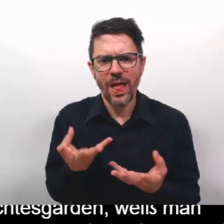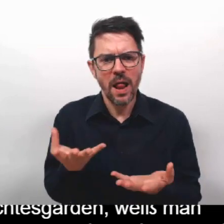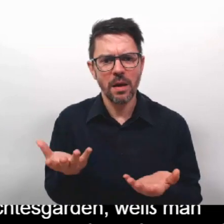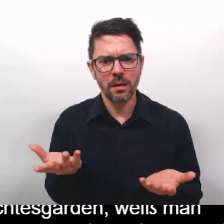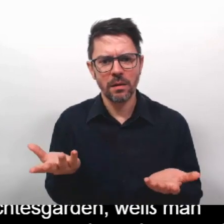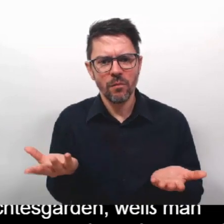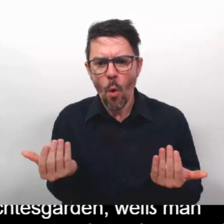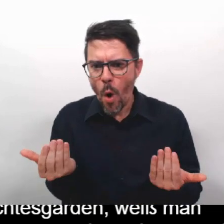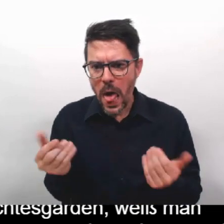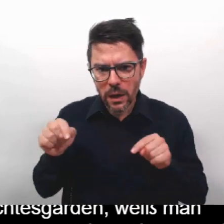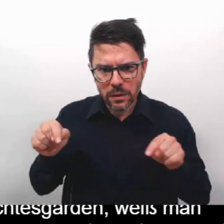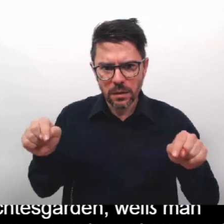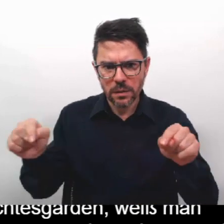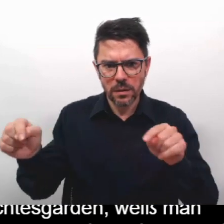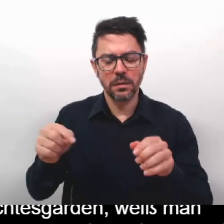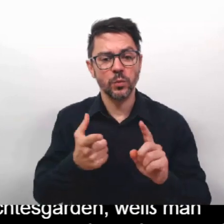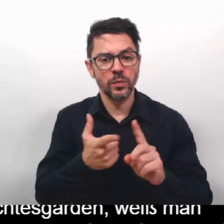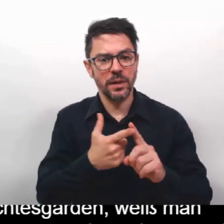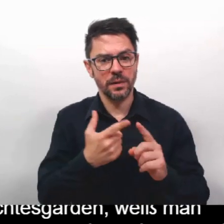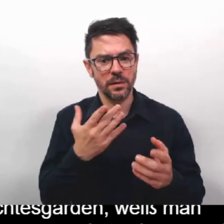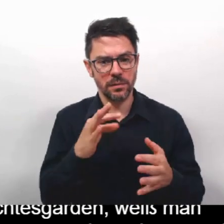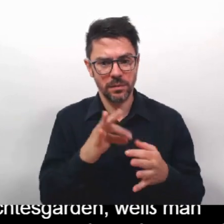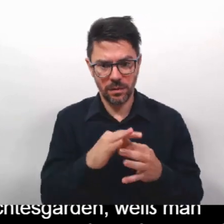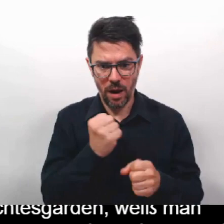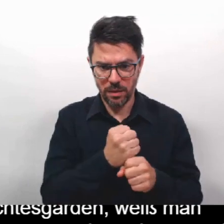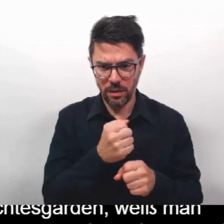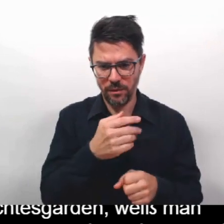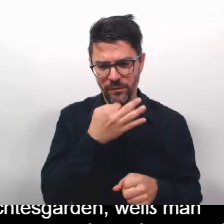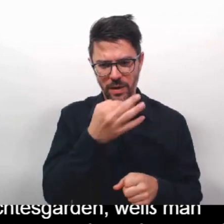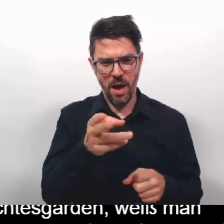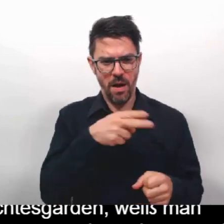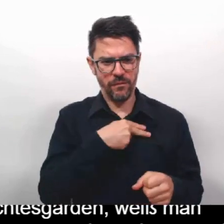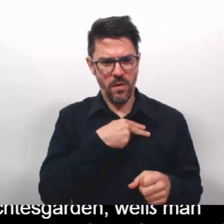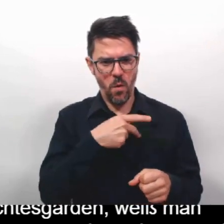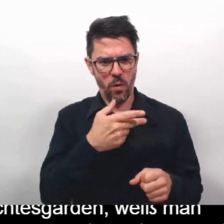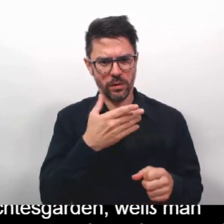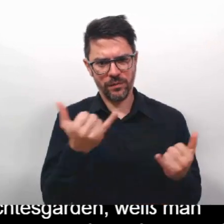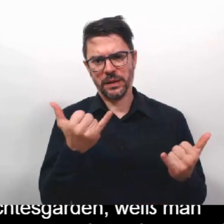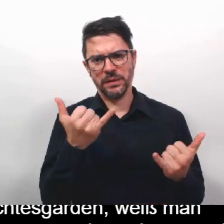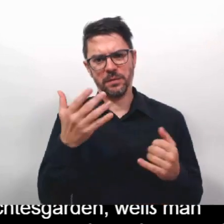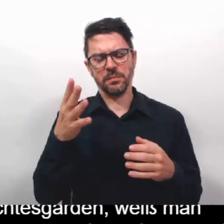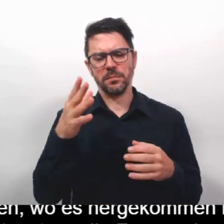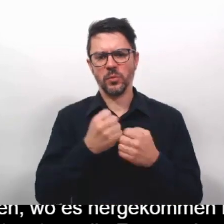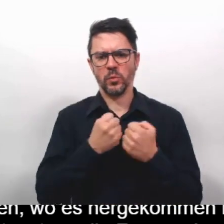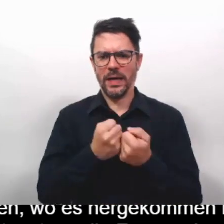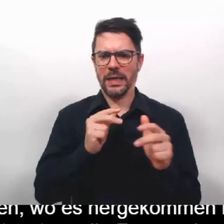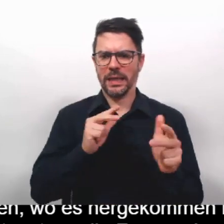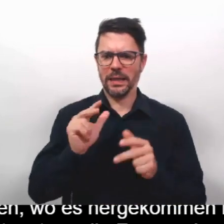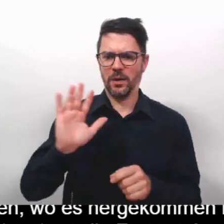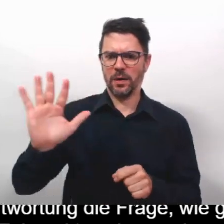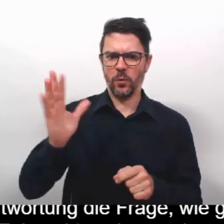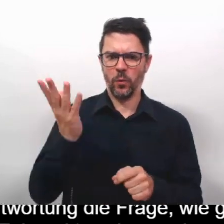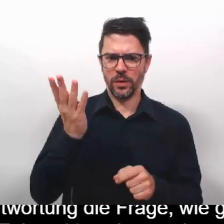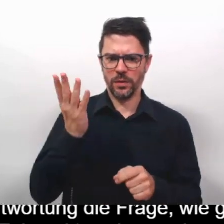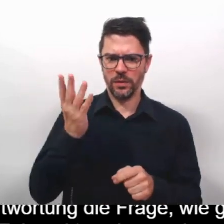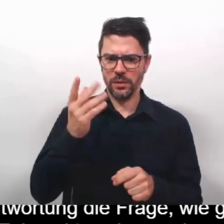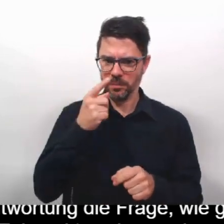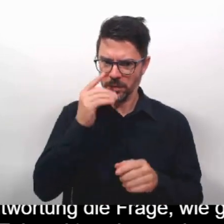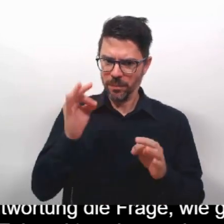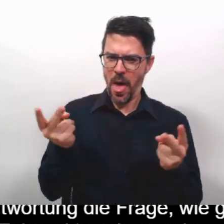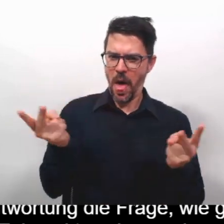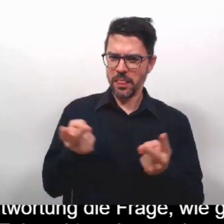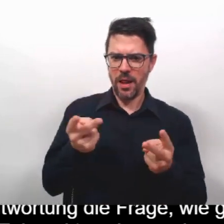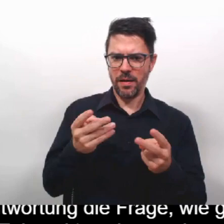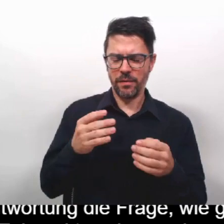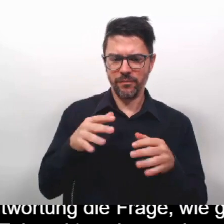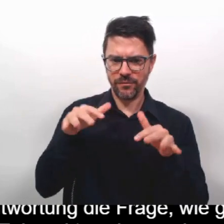Ja, vielen Dank. Also zur Quelle könnte ich jetzt nur spekulieren. Da gibt es ja diesen Bericht, dass es wohl von einer Geburtstagsfeier ausgegangen ist. Aber genauere